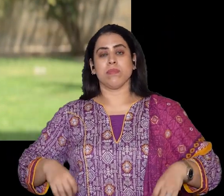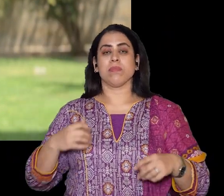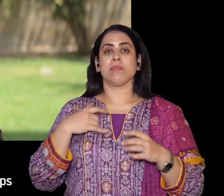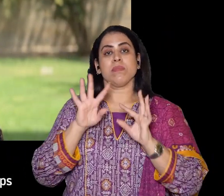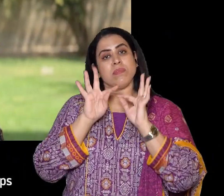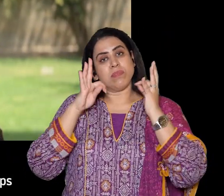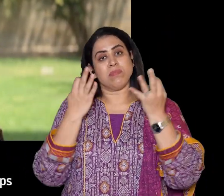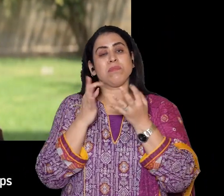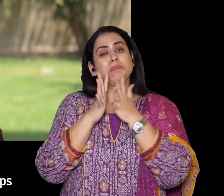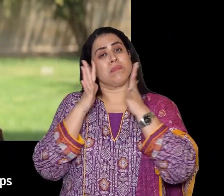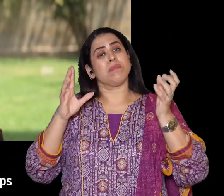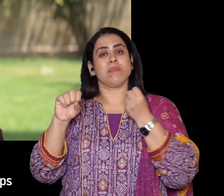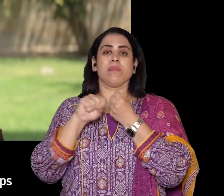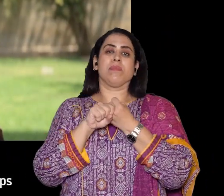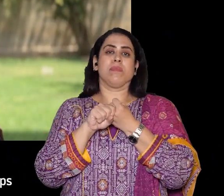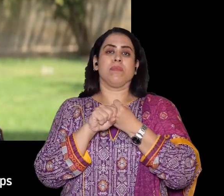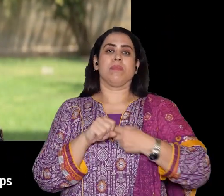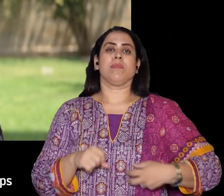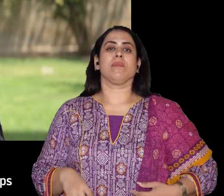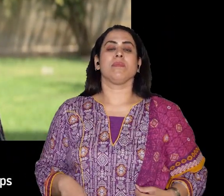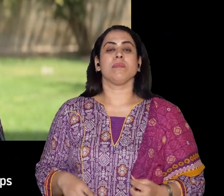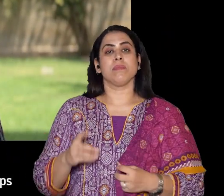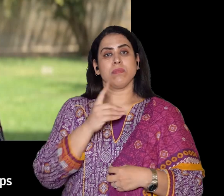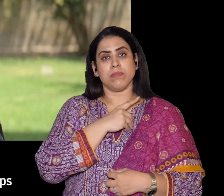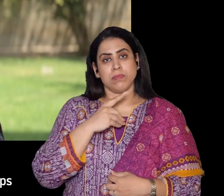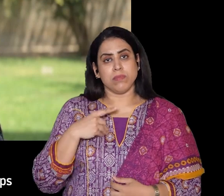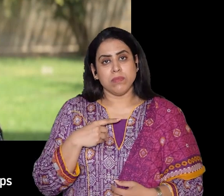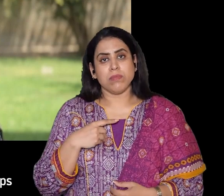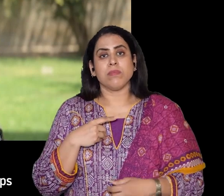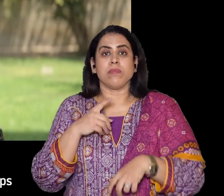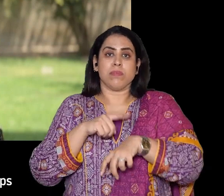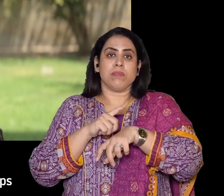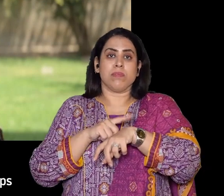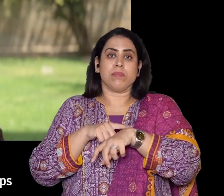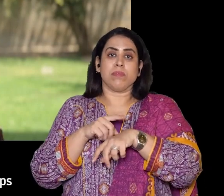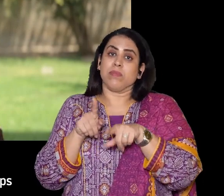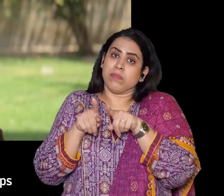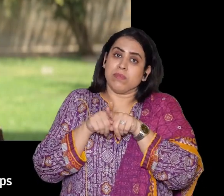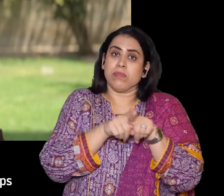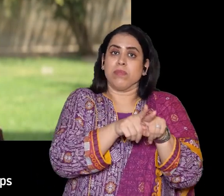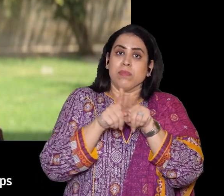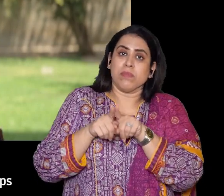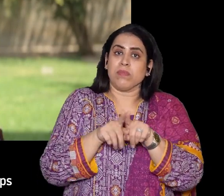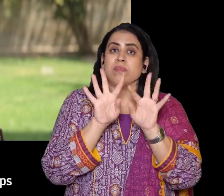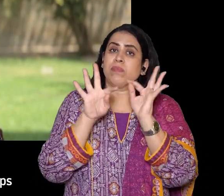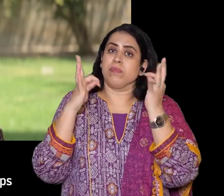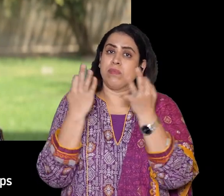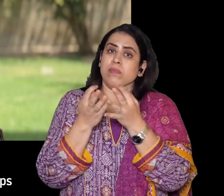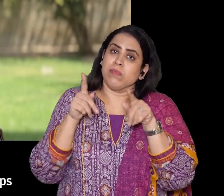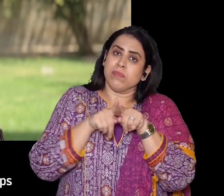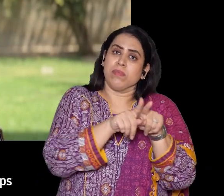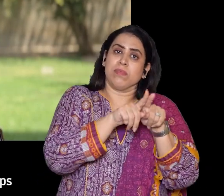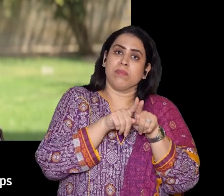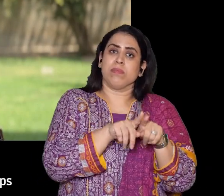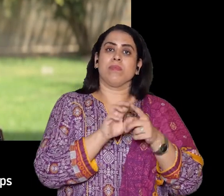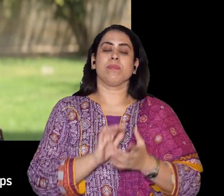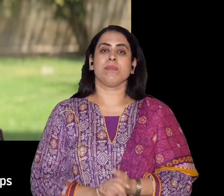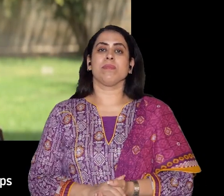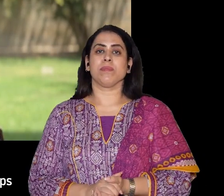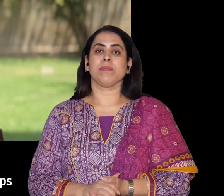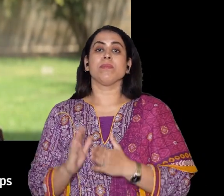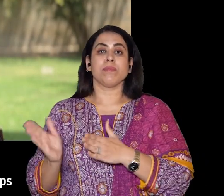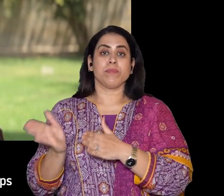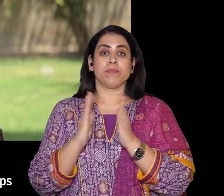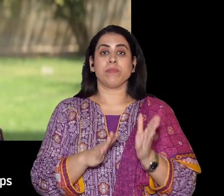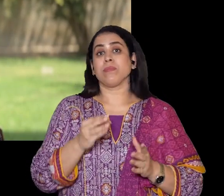हूँ। असल में ऐसा है कि मेरी फैमिली ने मुझे बहुत सपोर्ट किया। डॉक्टर्स की अपॉइंटमेंट जो भी सब में मेरा उन्होंने बहुत साथ